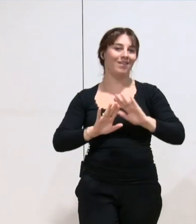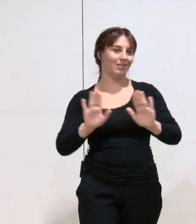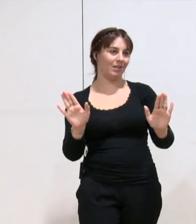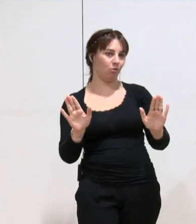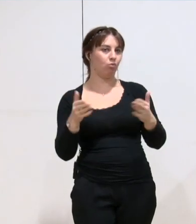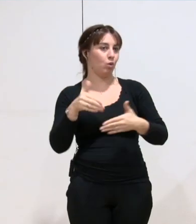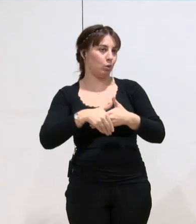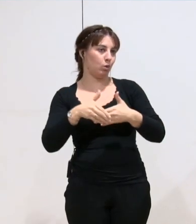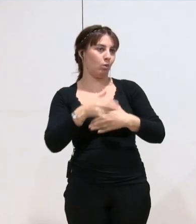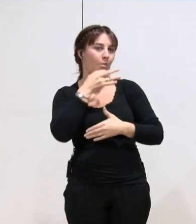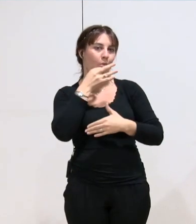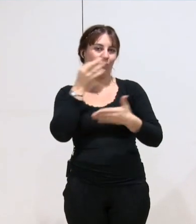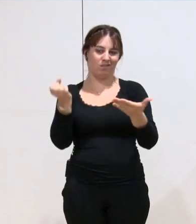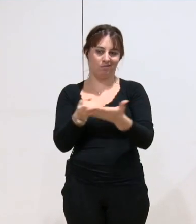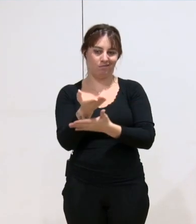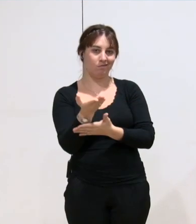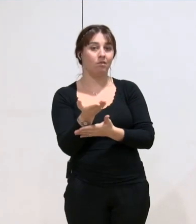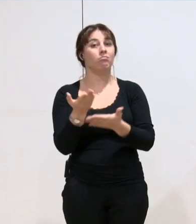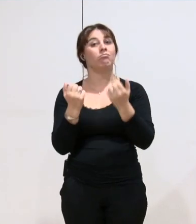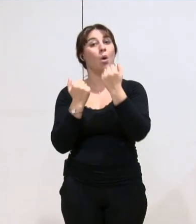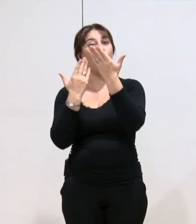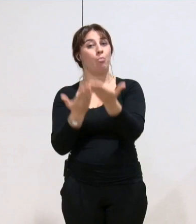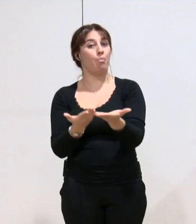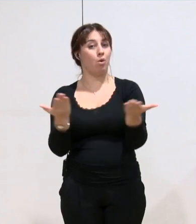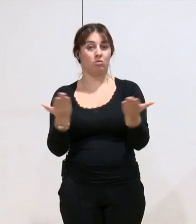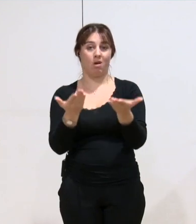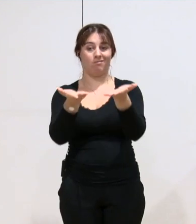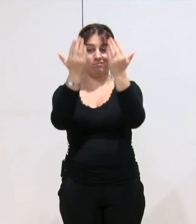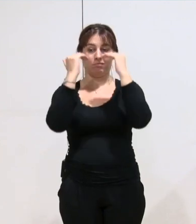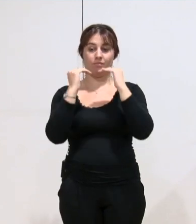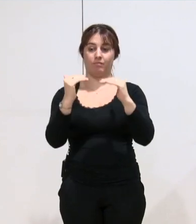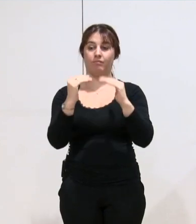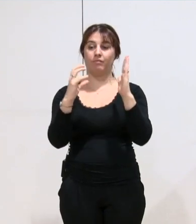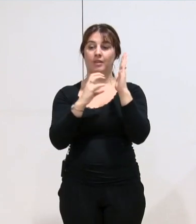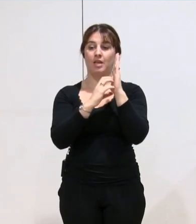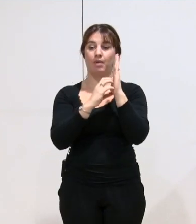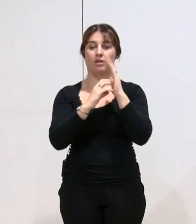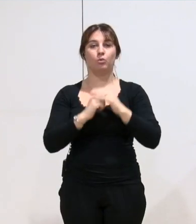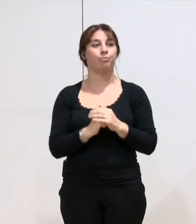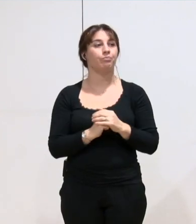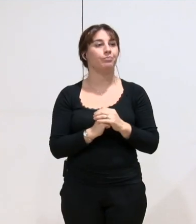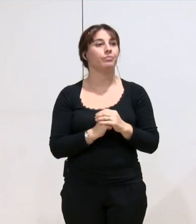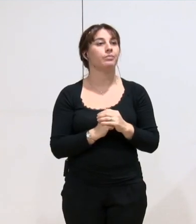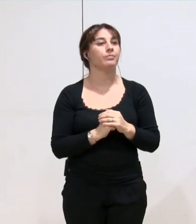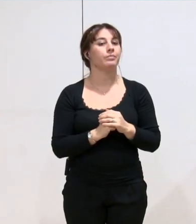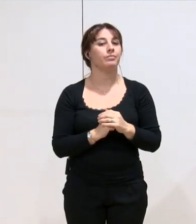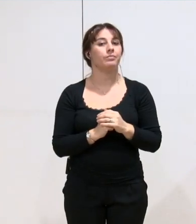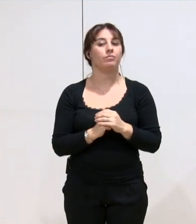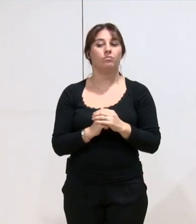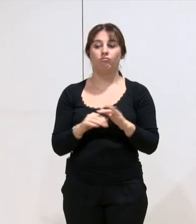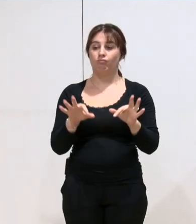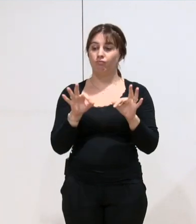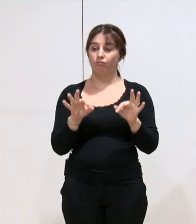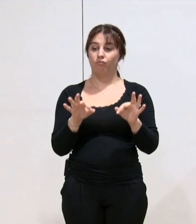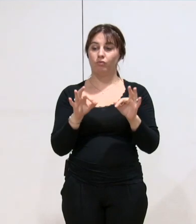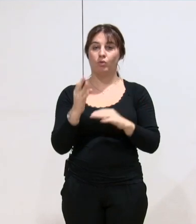Conseil, je vous propose de passer à la délibération suivante. Délibération suivante qui, comme indiqué lors